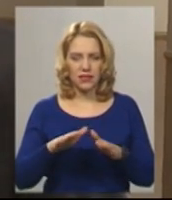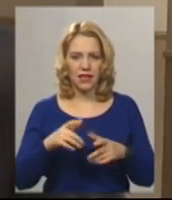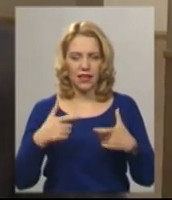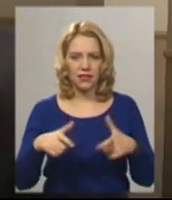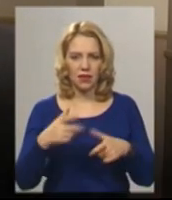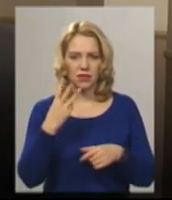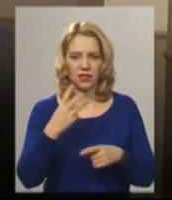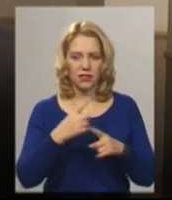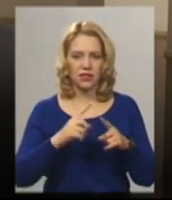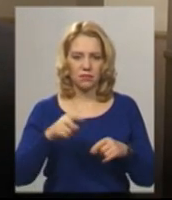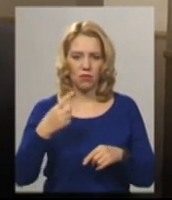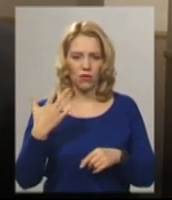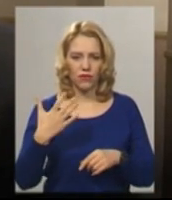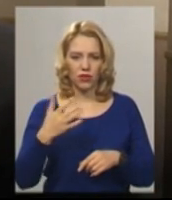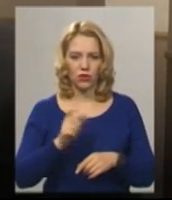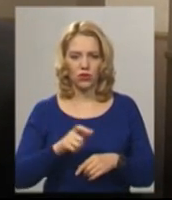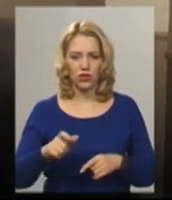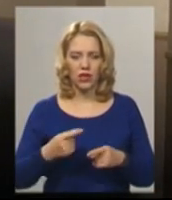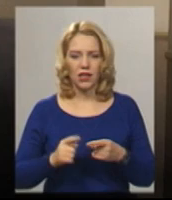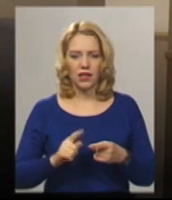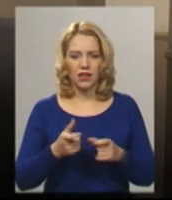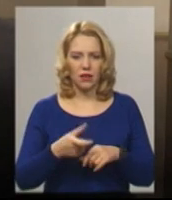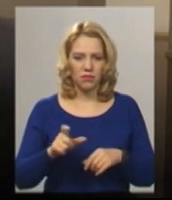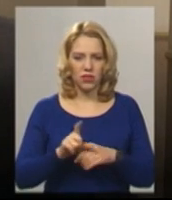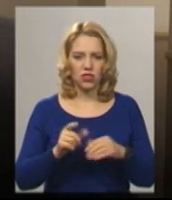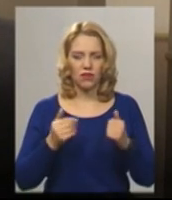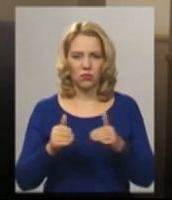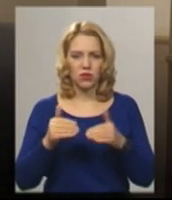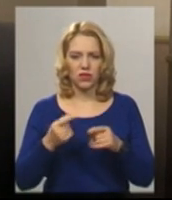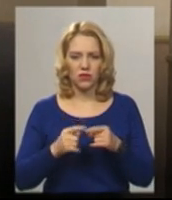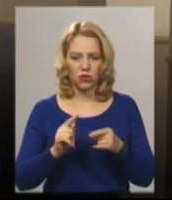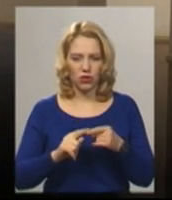кількість учнів, випускників цього закладу є переможцями